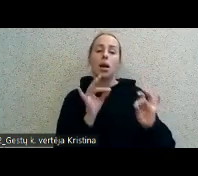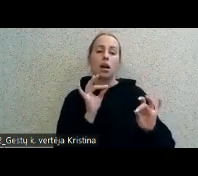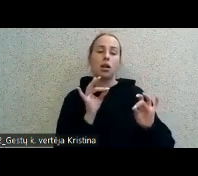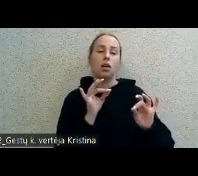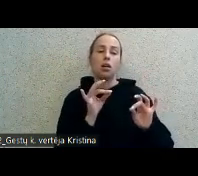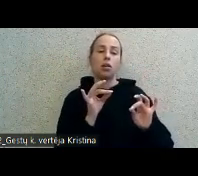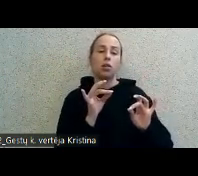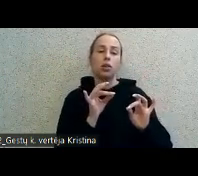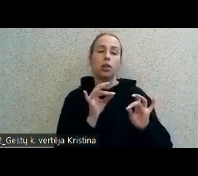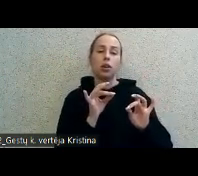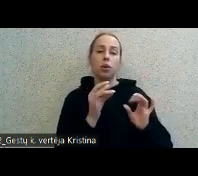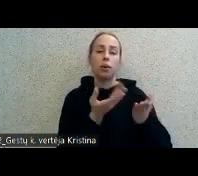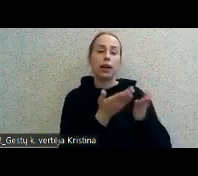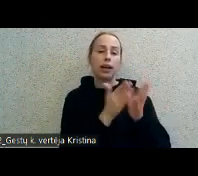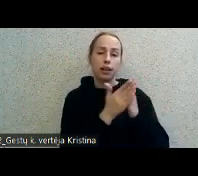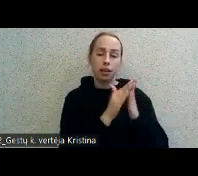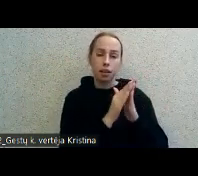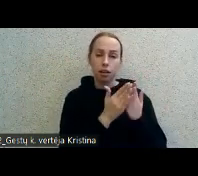galima sakyti,